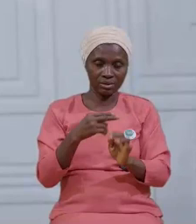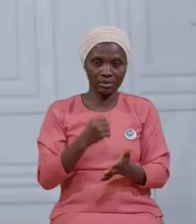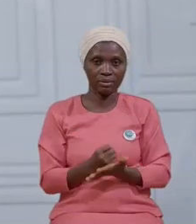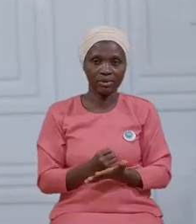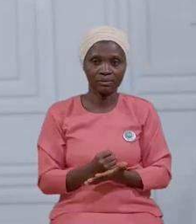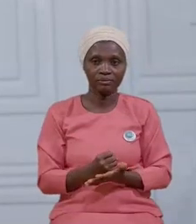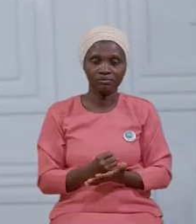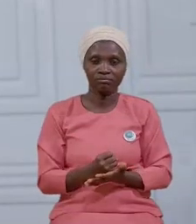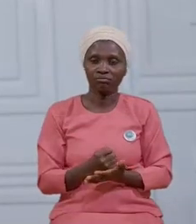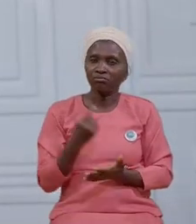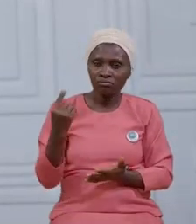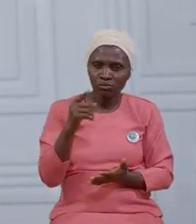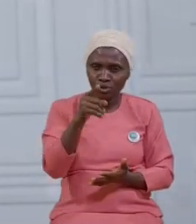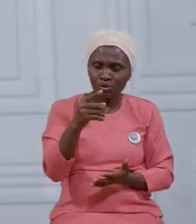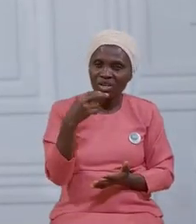Dis seulement un mot